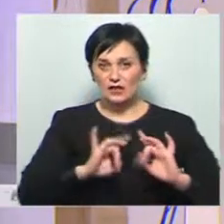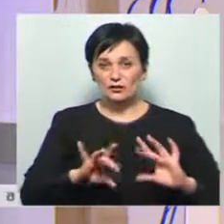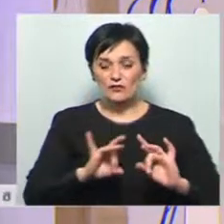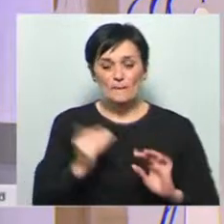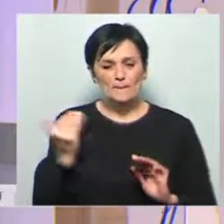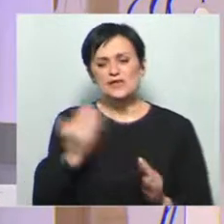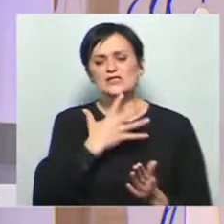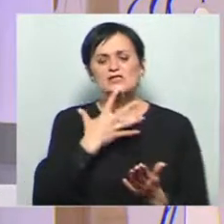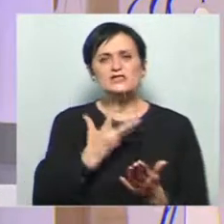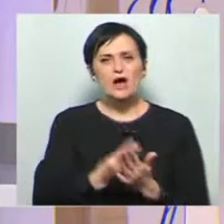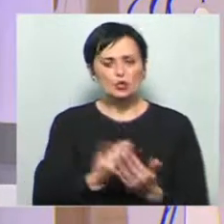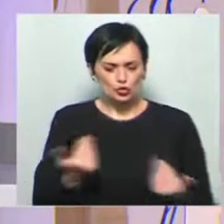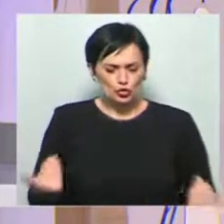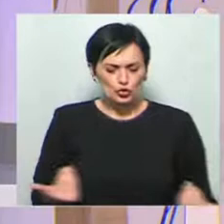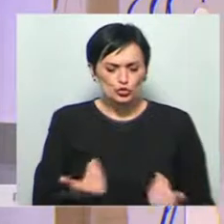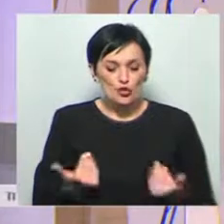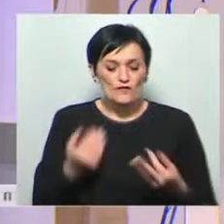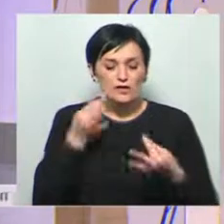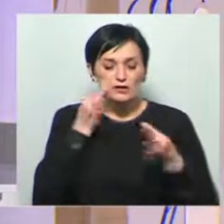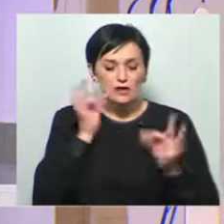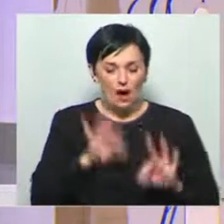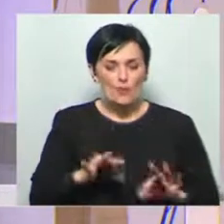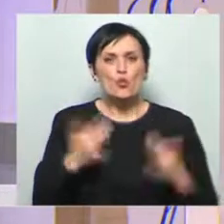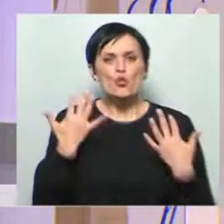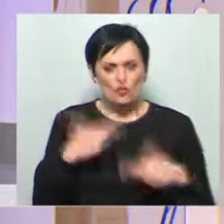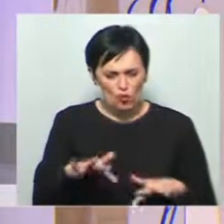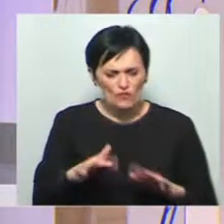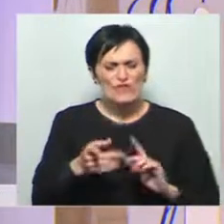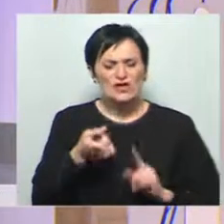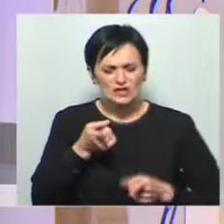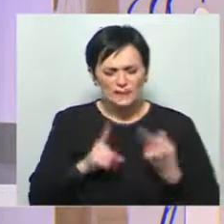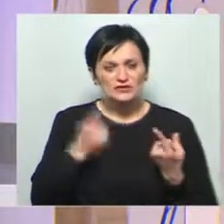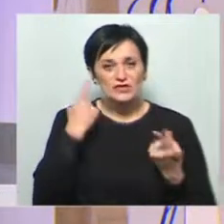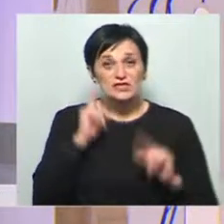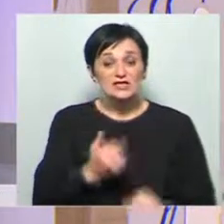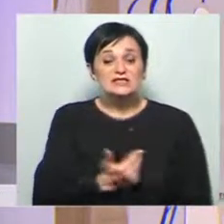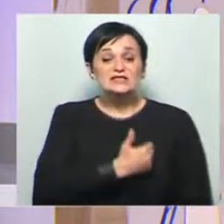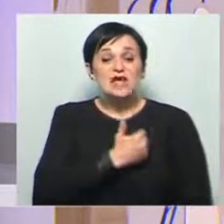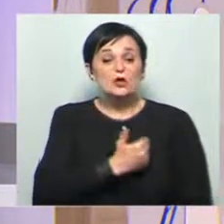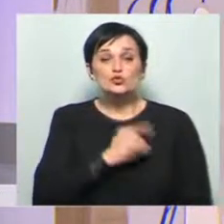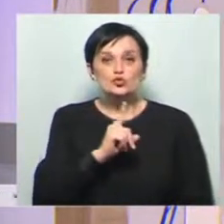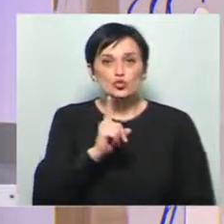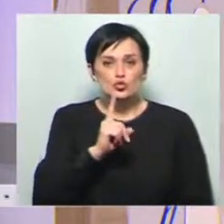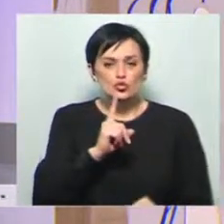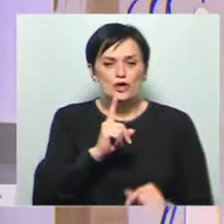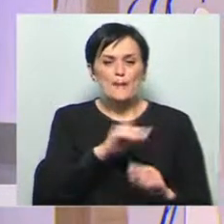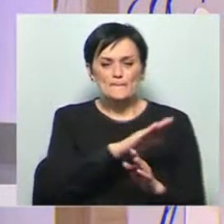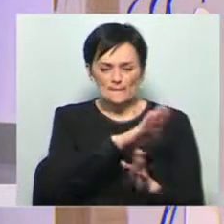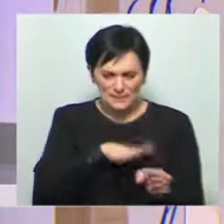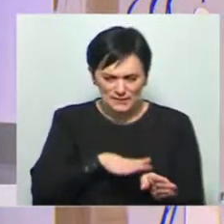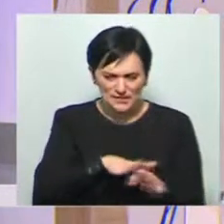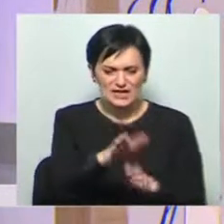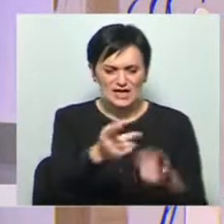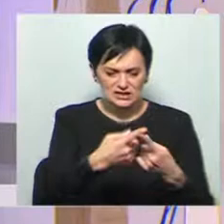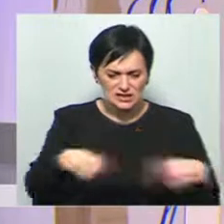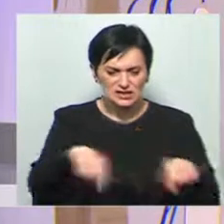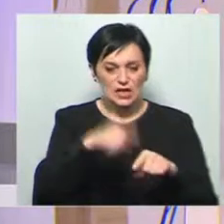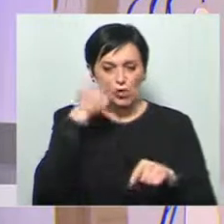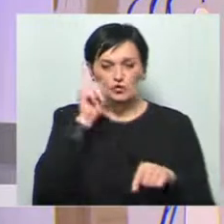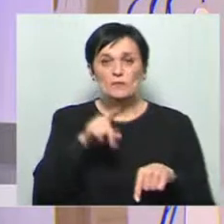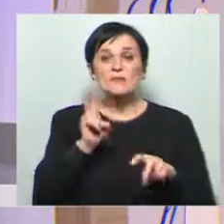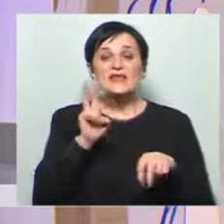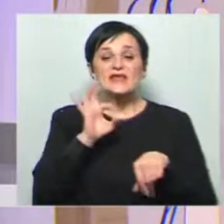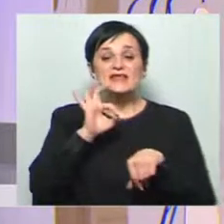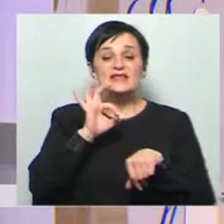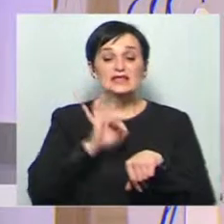მას საკუთარი ცხოვრებისეული გამოცდილებით უკვე ნამდვილად იცის და სასურველია, რომ ეს იცოდეს მთლიანად საზოგადოება. და დიაგნოზი არ